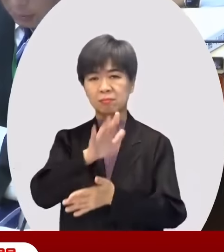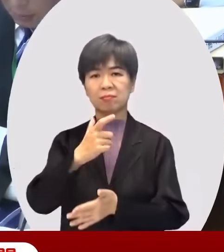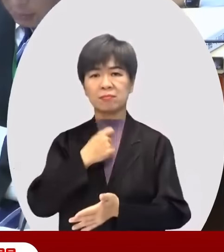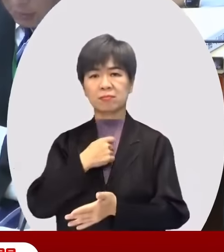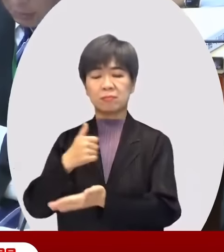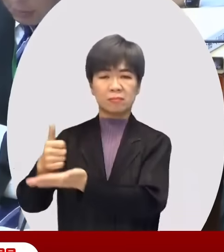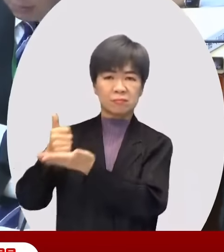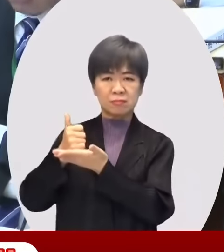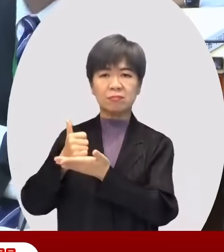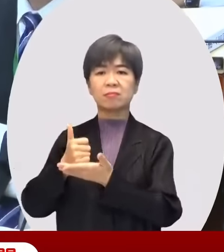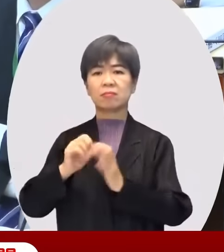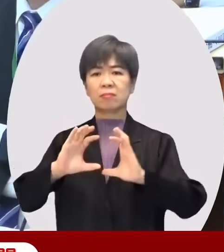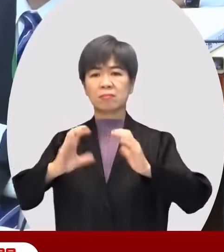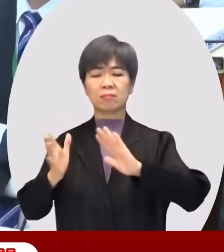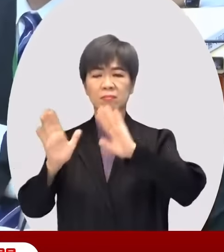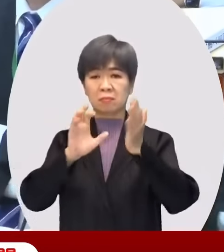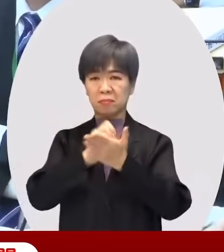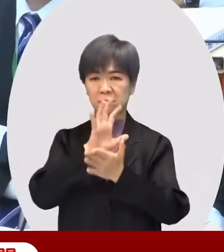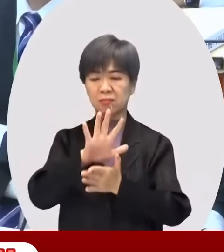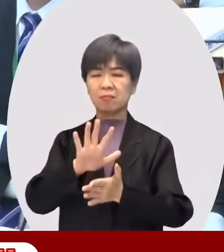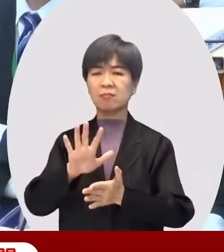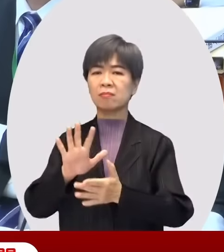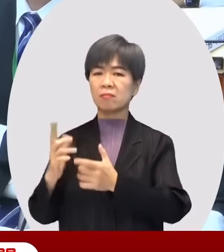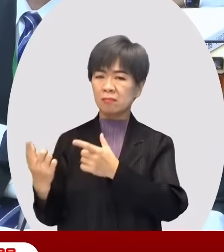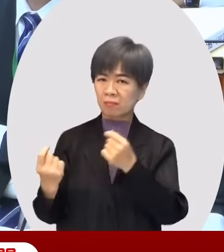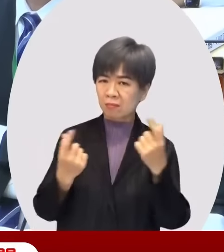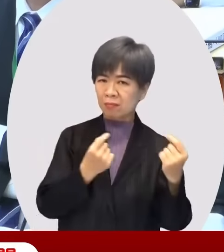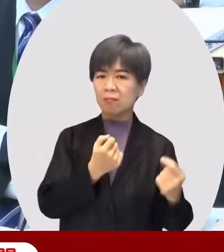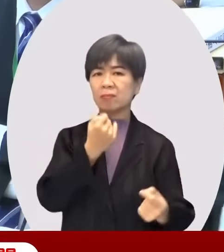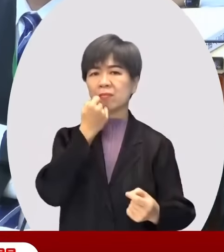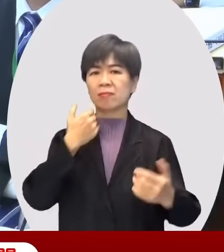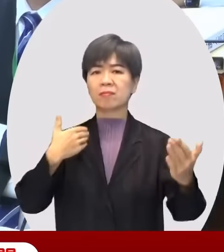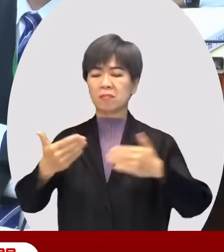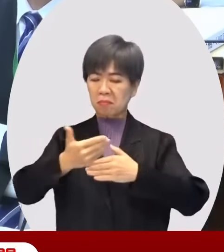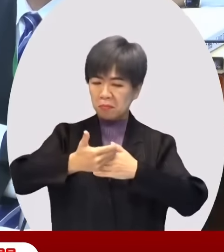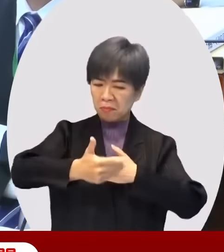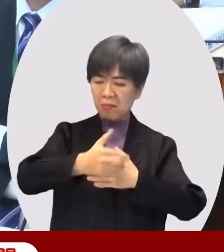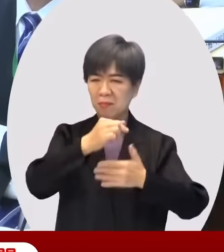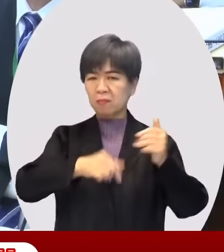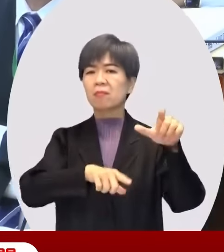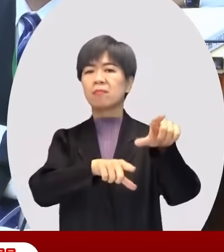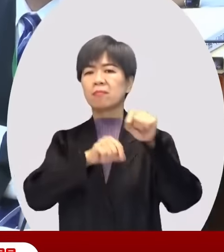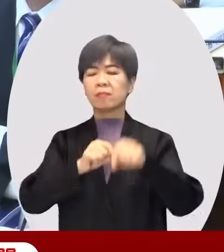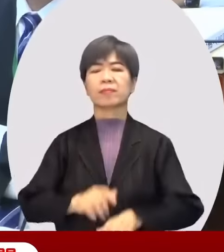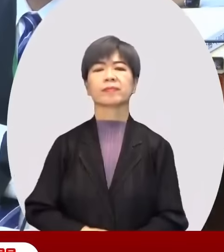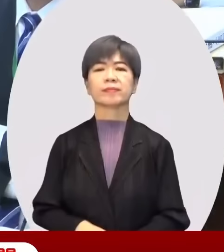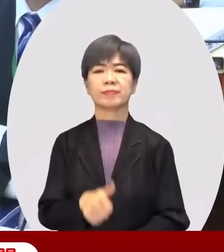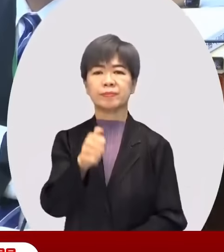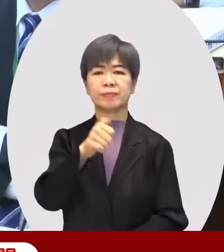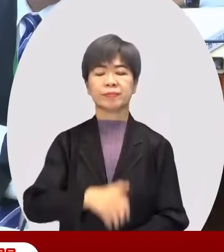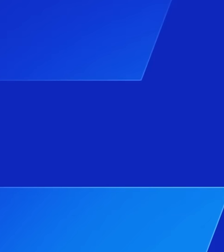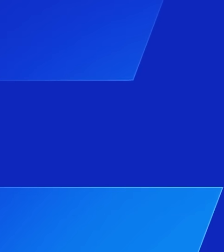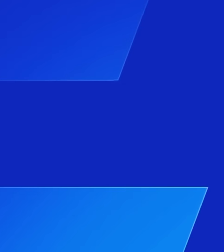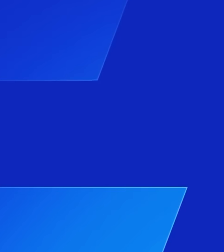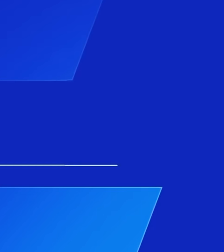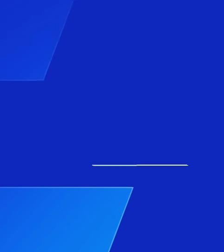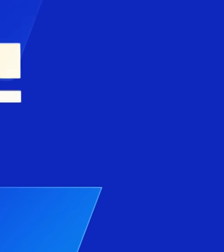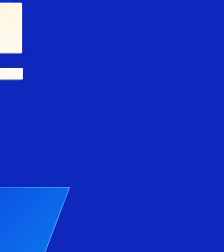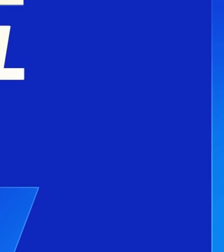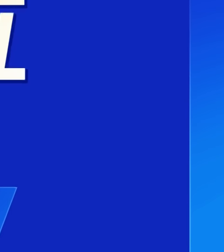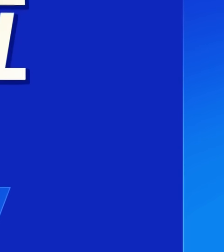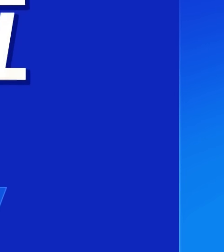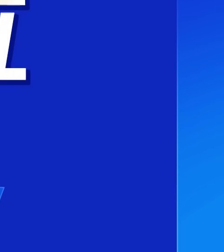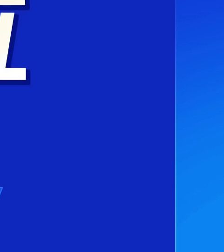要让这个总统国际报告常态化，然后可以有一个比较清楚的程序性的规定来予以规范。谢谢。 谢谢